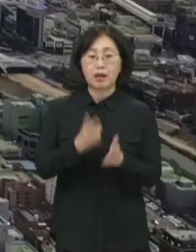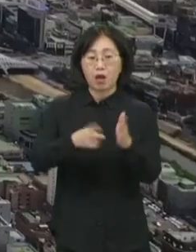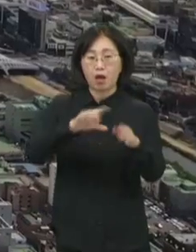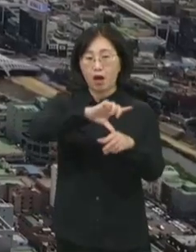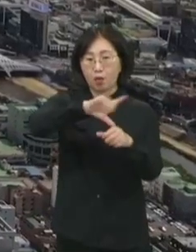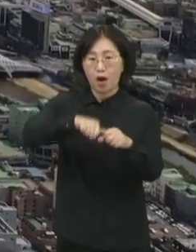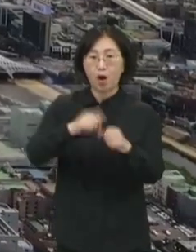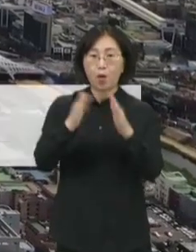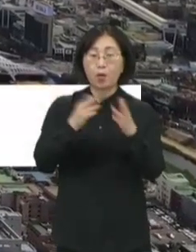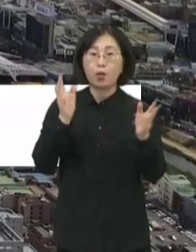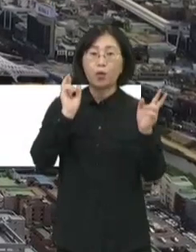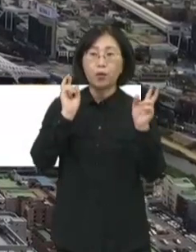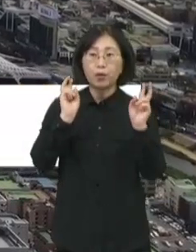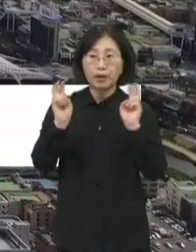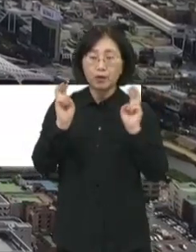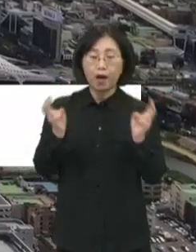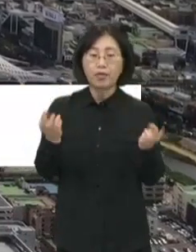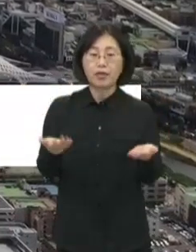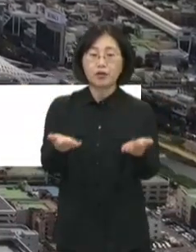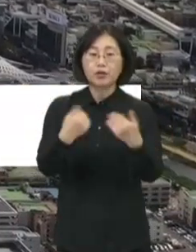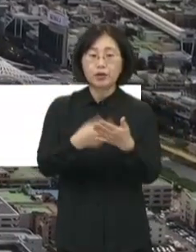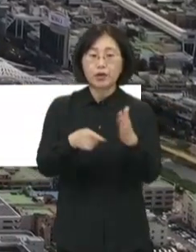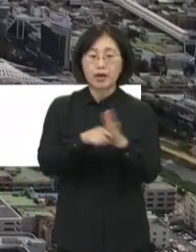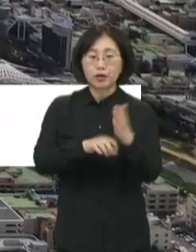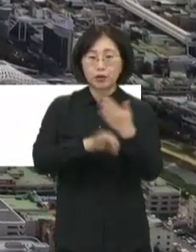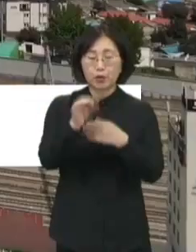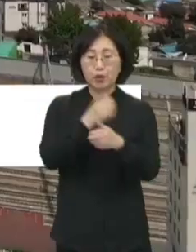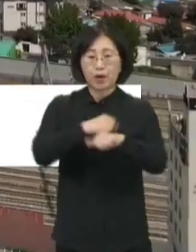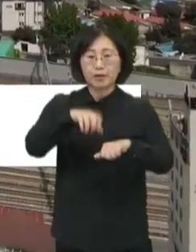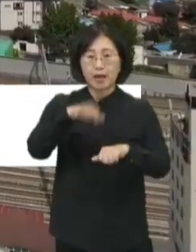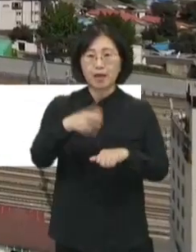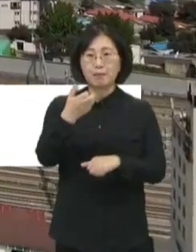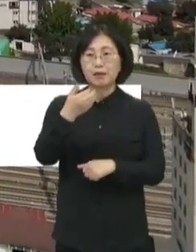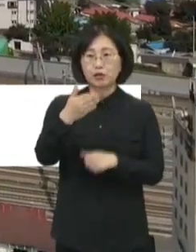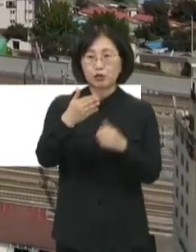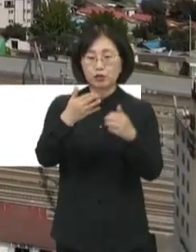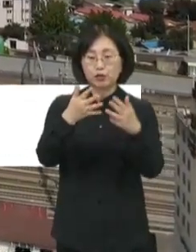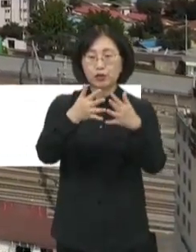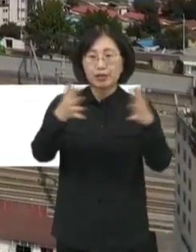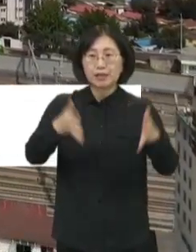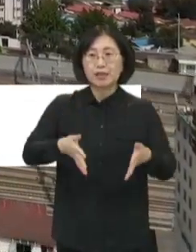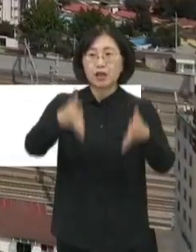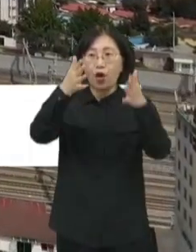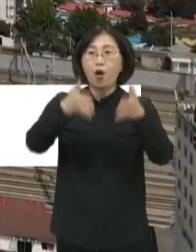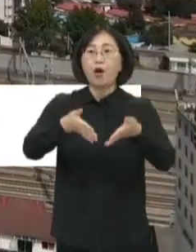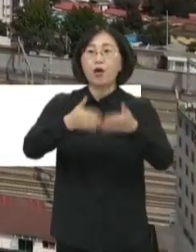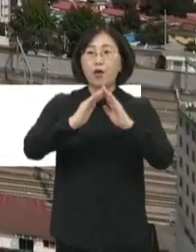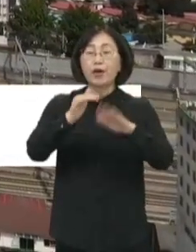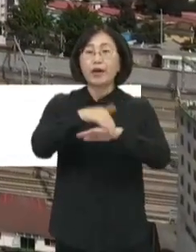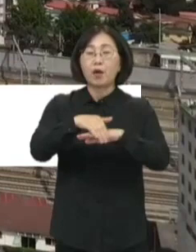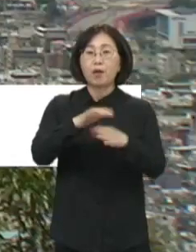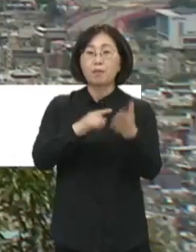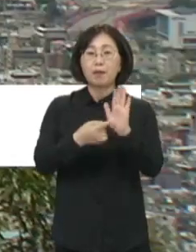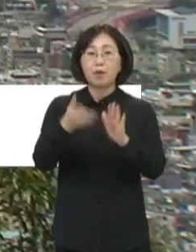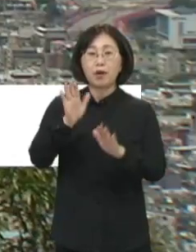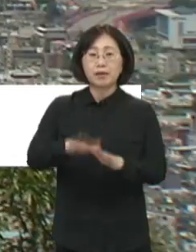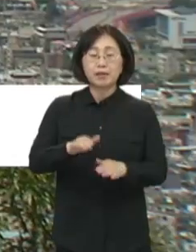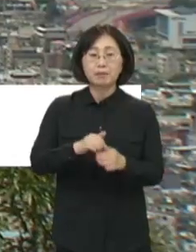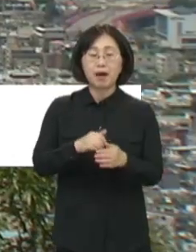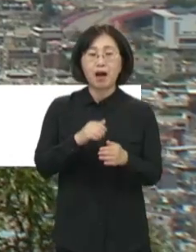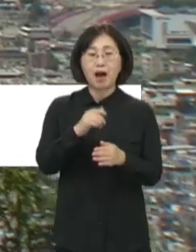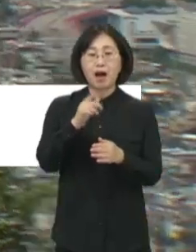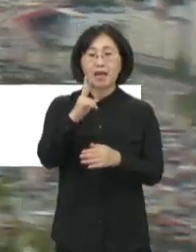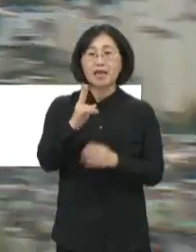공공기관 유치를 위해 대전역 동광장에서 지상 49층 규모의 트윈타워 건립 계획을 발표했지만 추정 사업비만